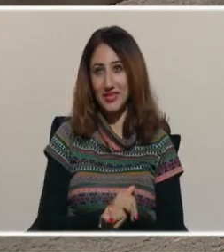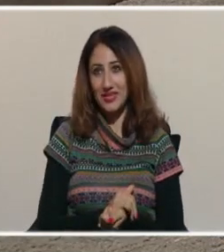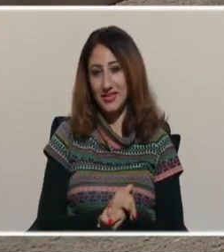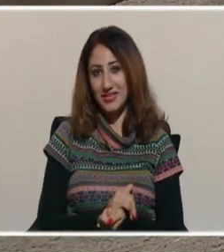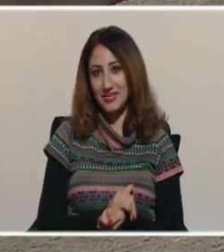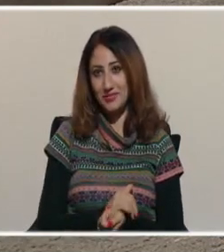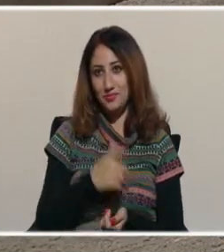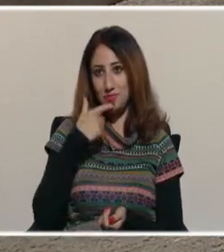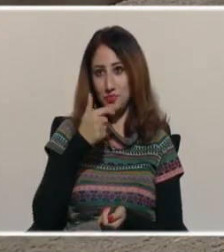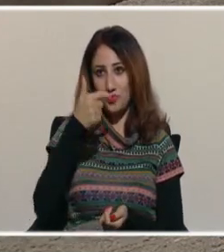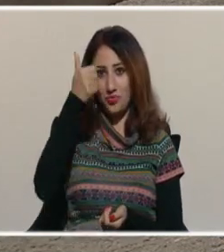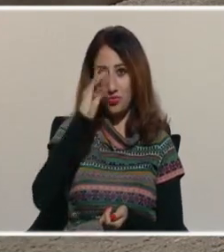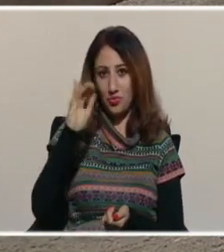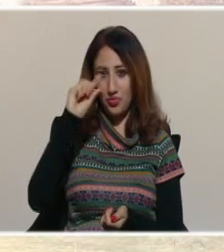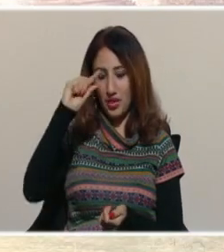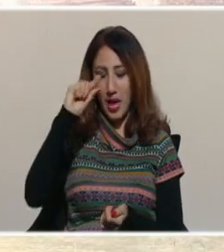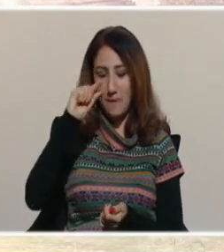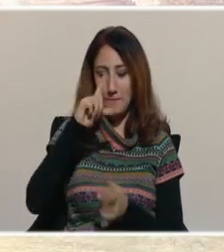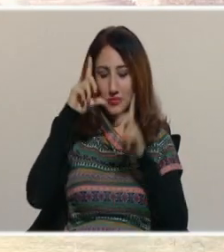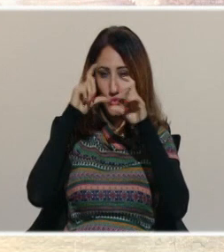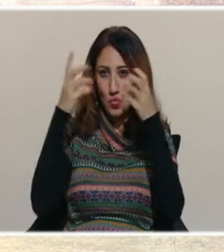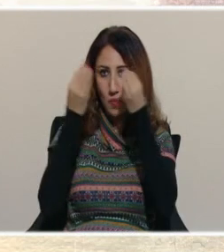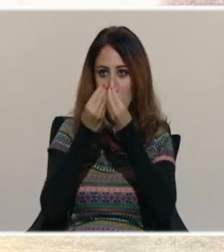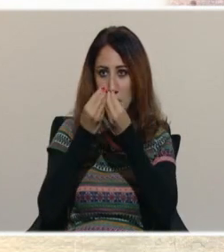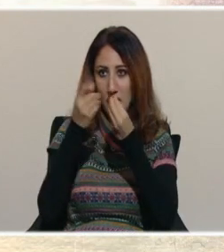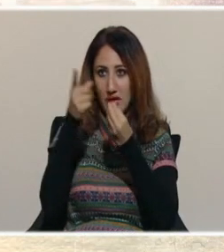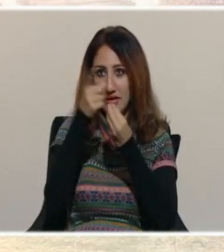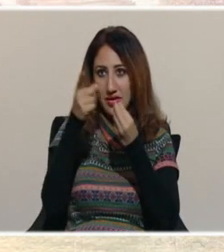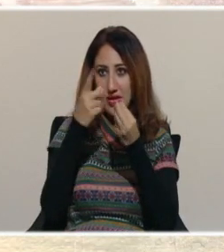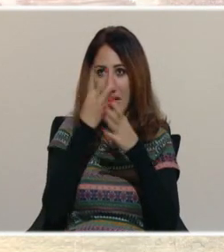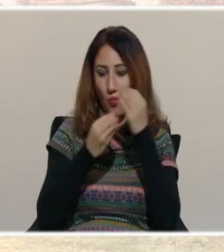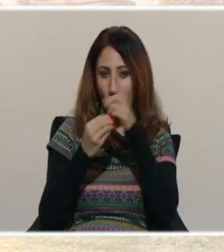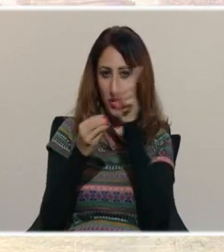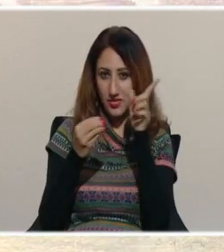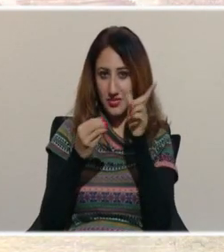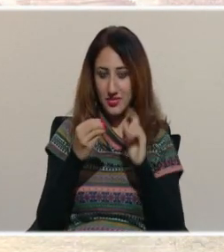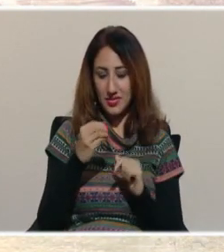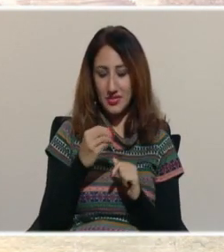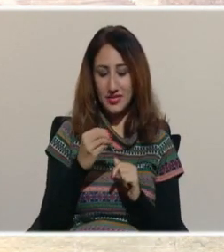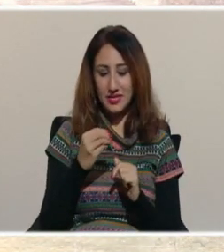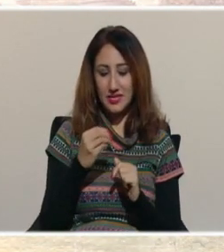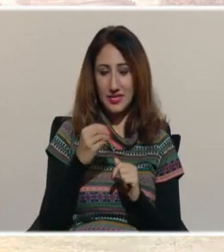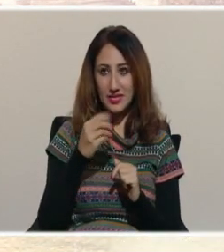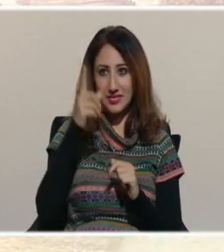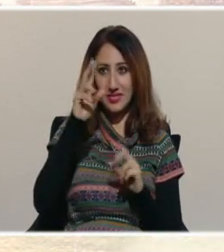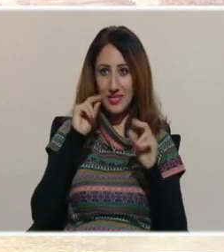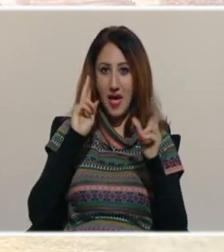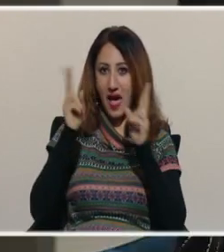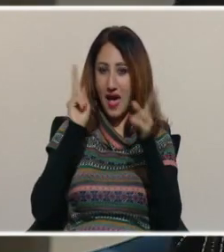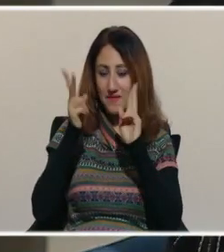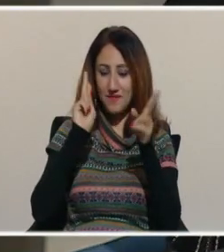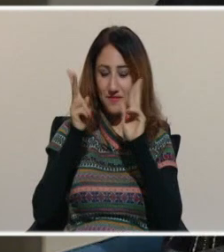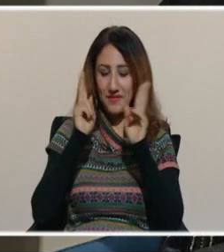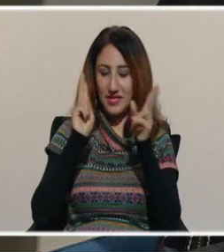ده احمد وكمال، كنا في اللي هو المناسبه اللي بيتنكروا فيها دي، اسمها